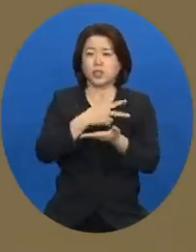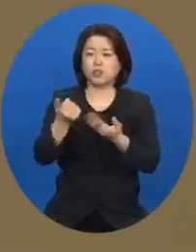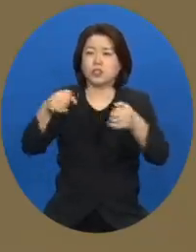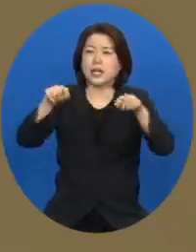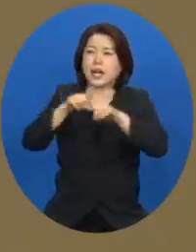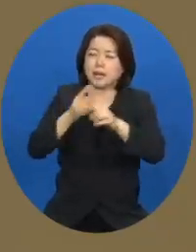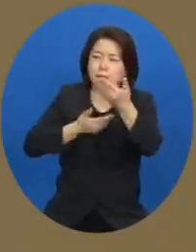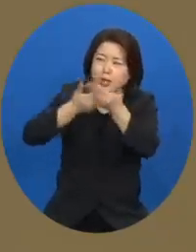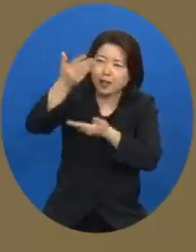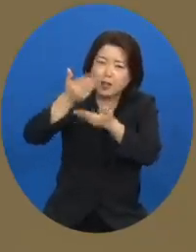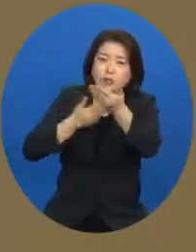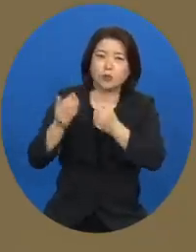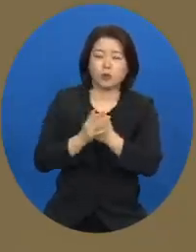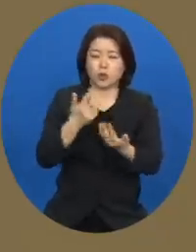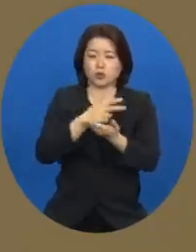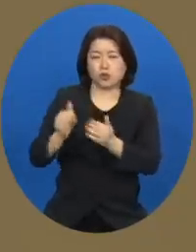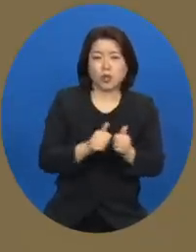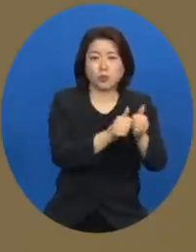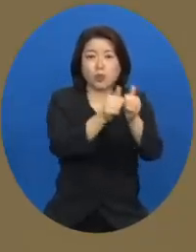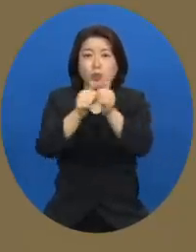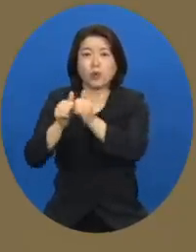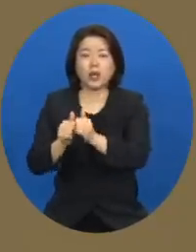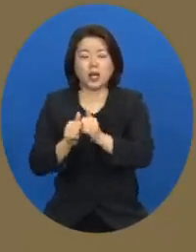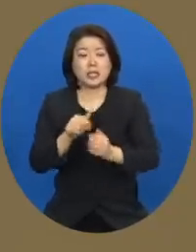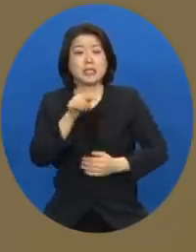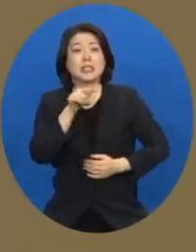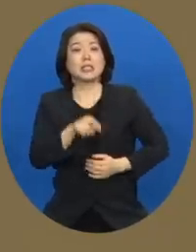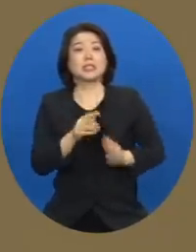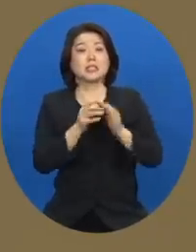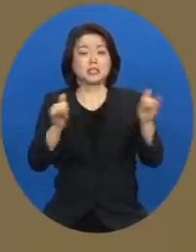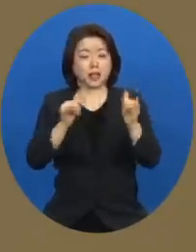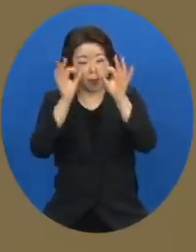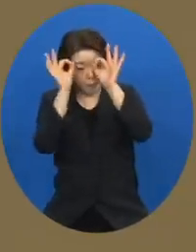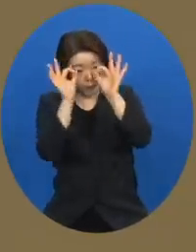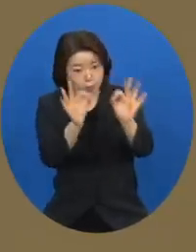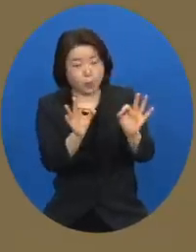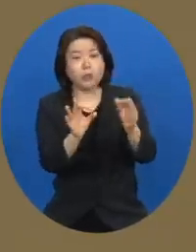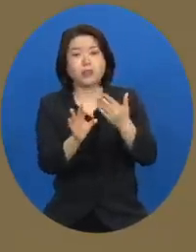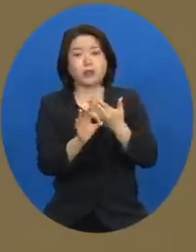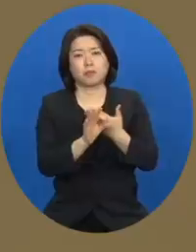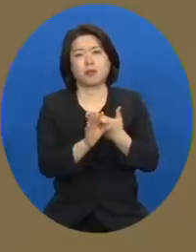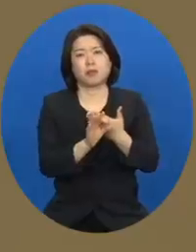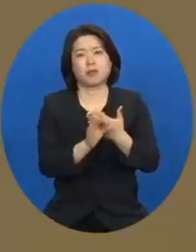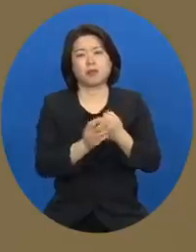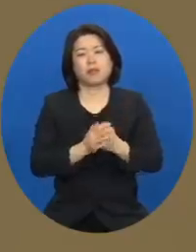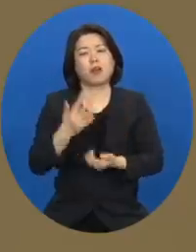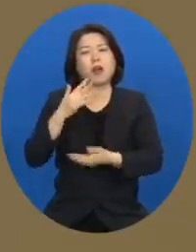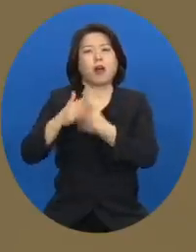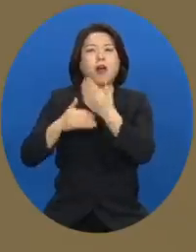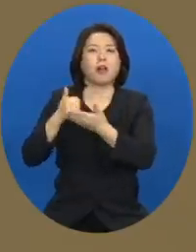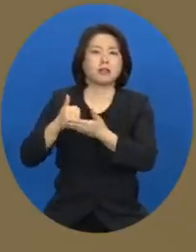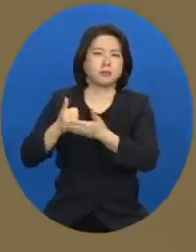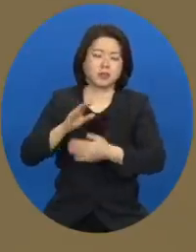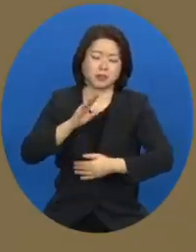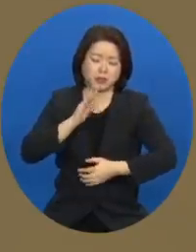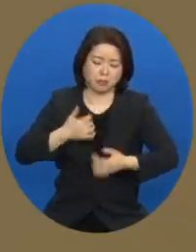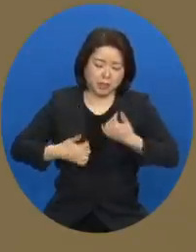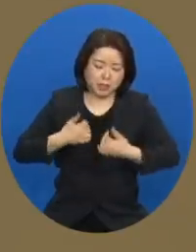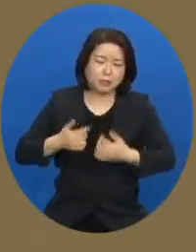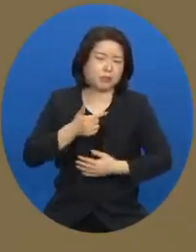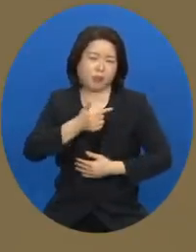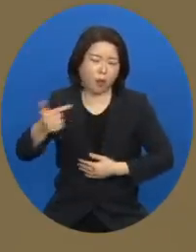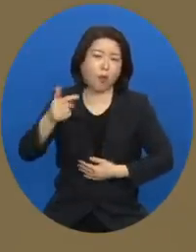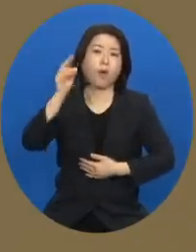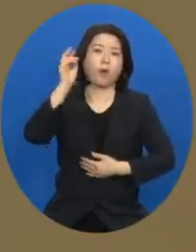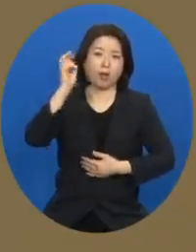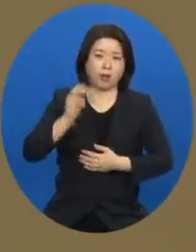나누고 주님과 동행하는 그 사람을 본다면 이것이 주님께 얼마나 큰 기쁨이